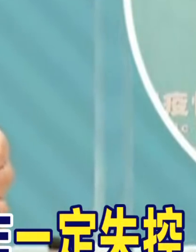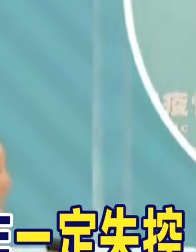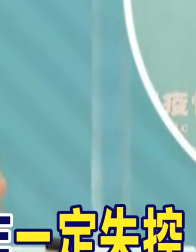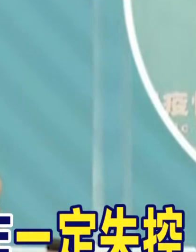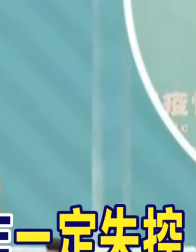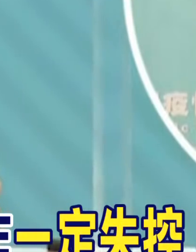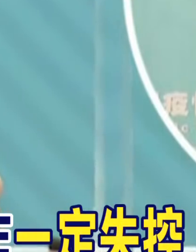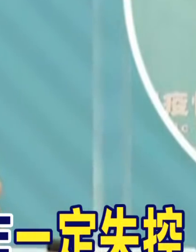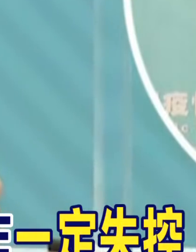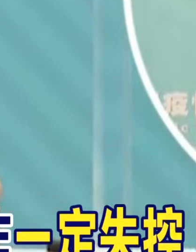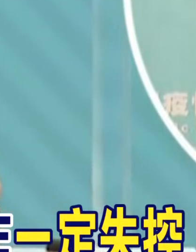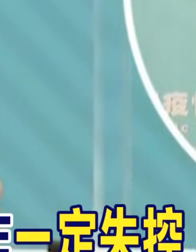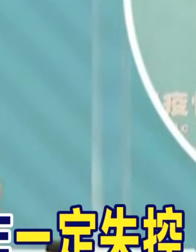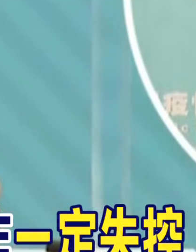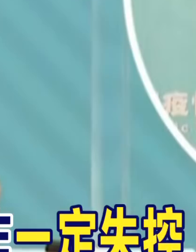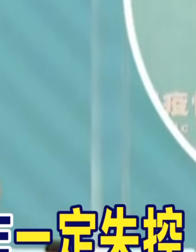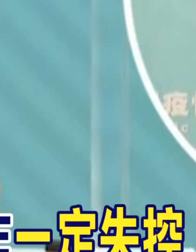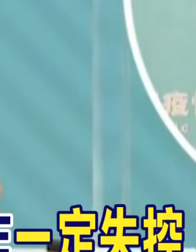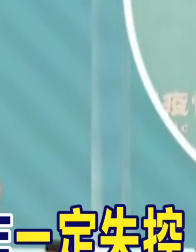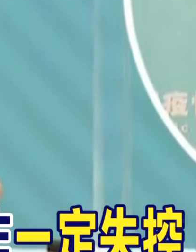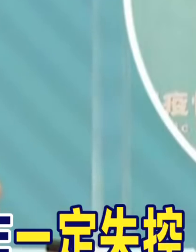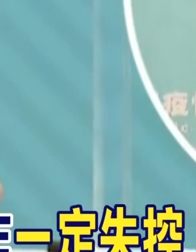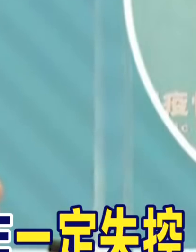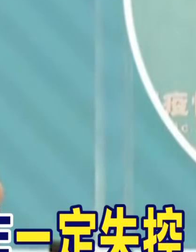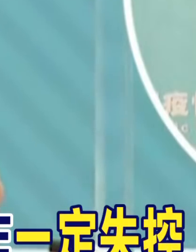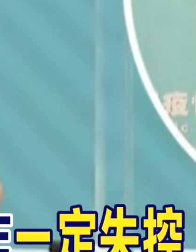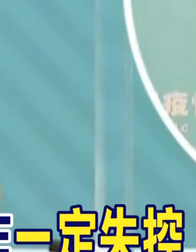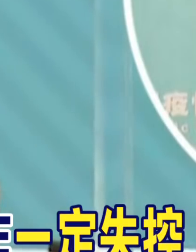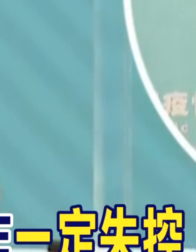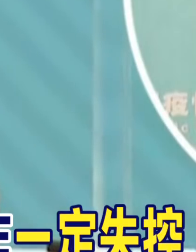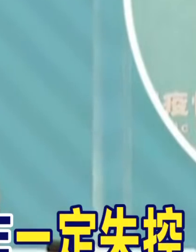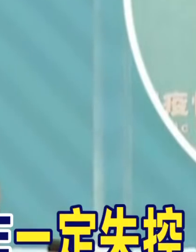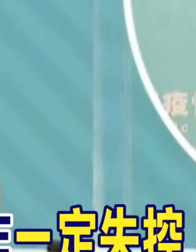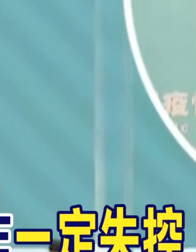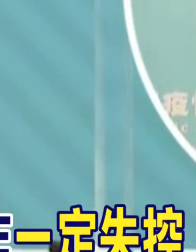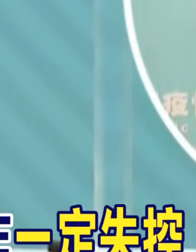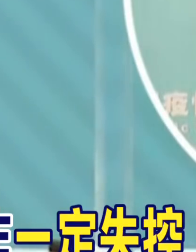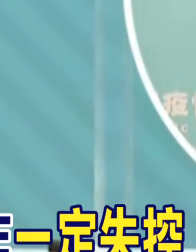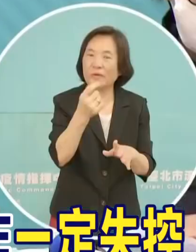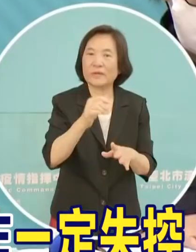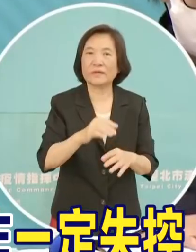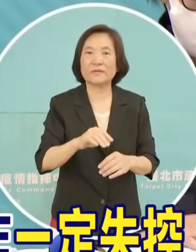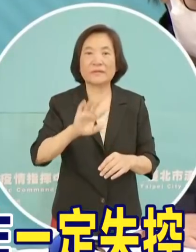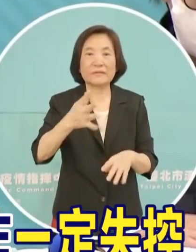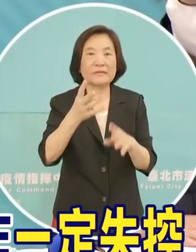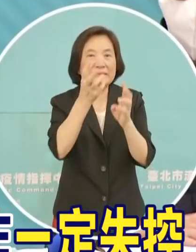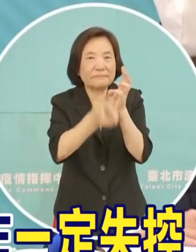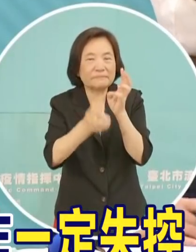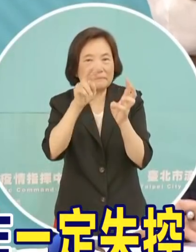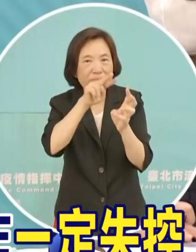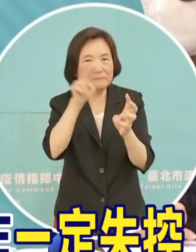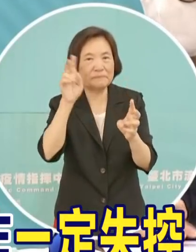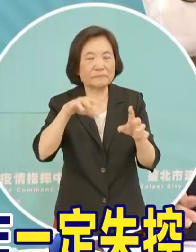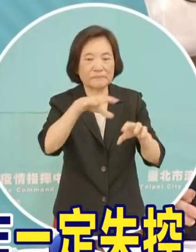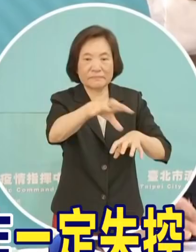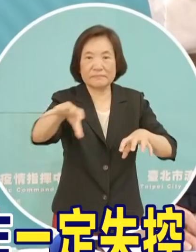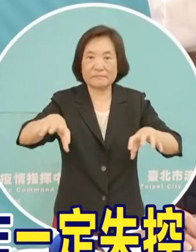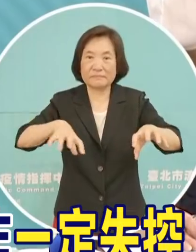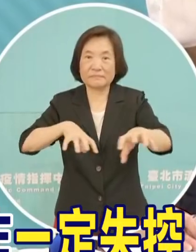案例了哈，那看起来这比例是下降哦。不过我们再仔细去看一看哦，它其中的分布，你知